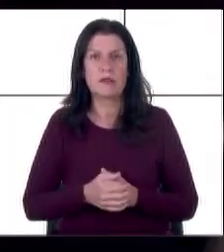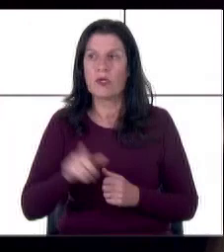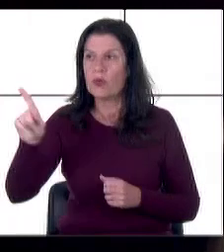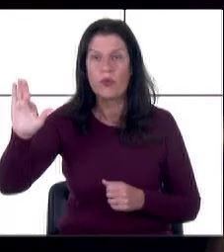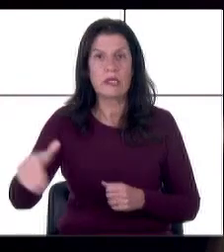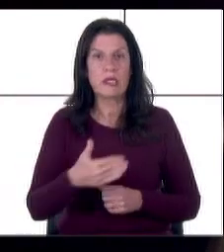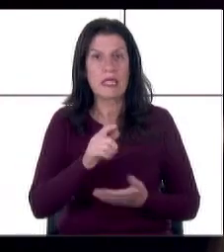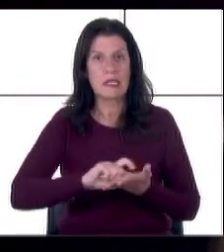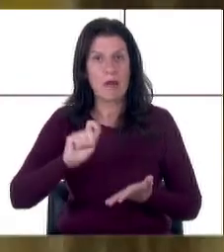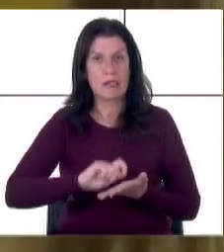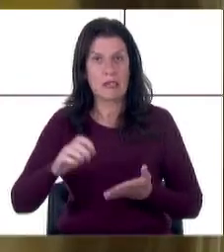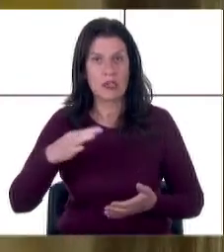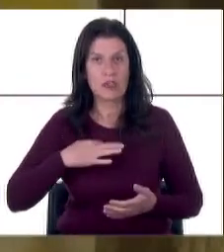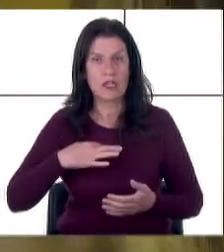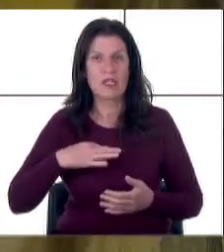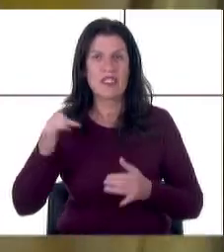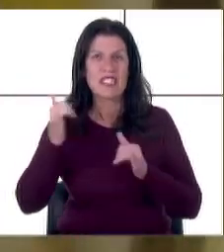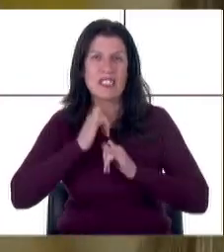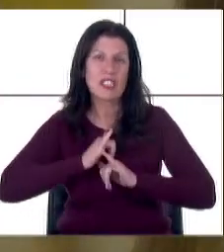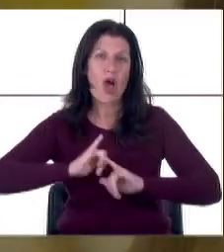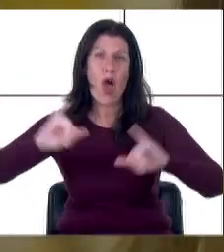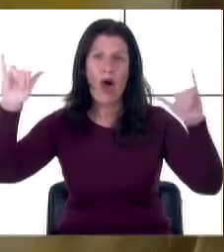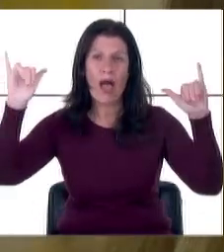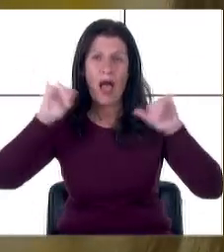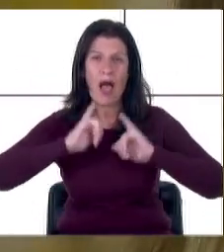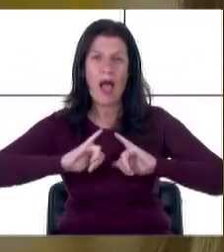למשרד, צורח בקולי קולות.